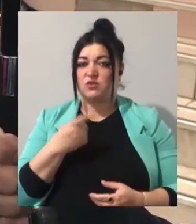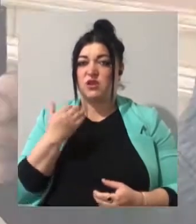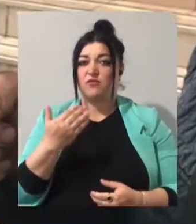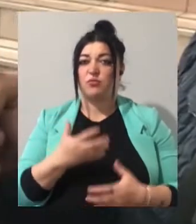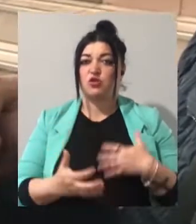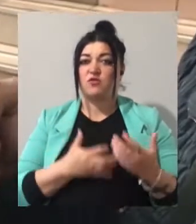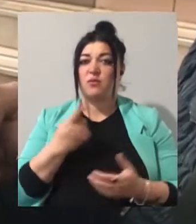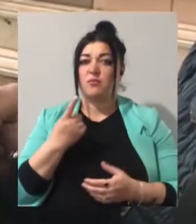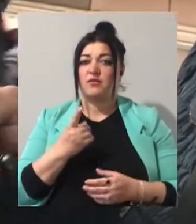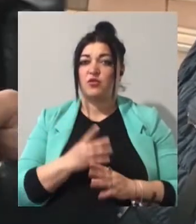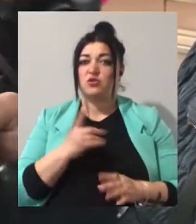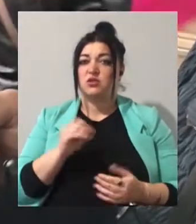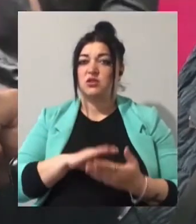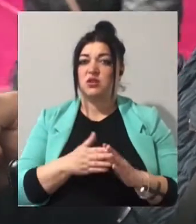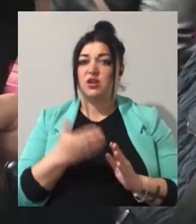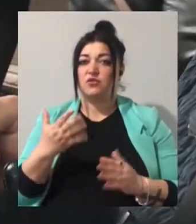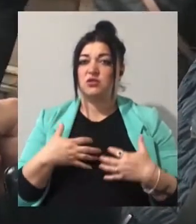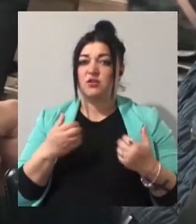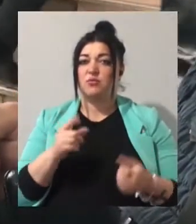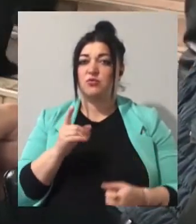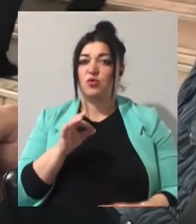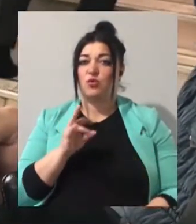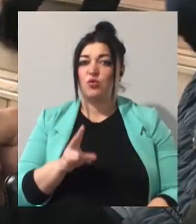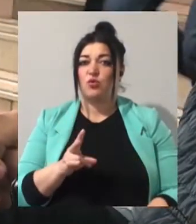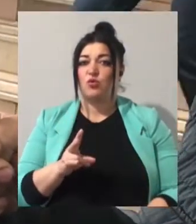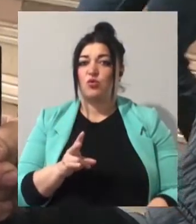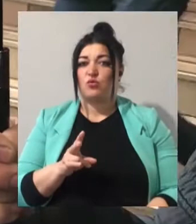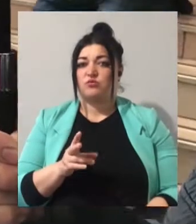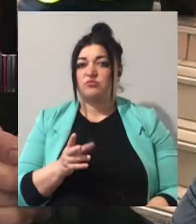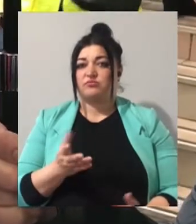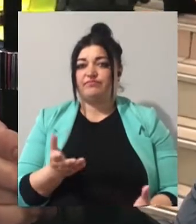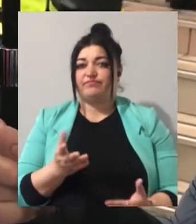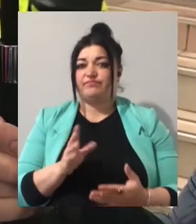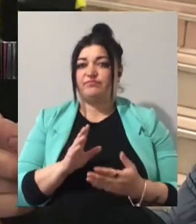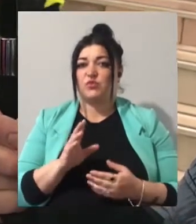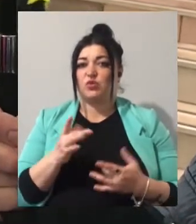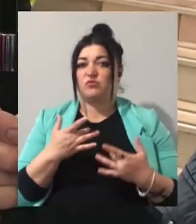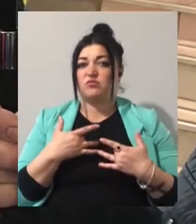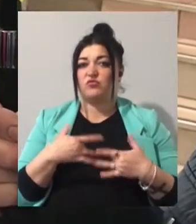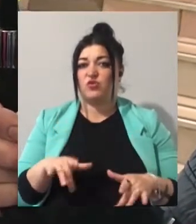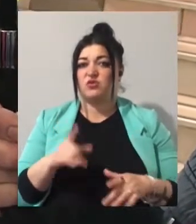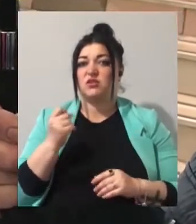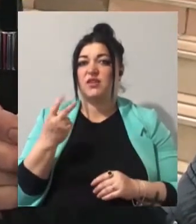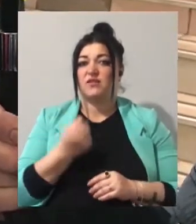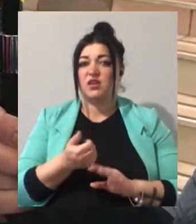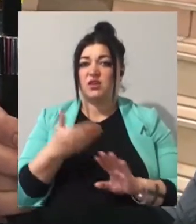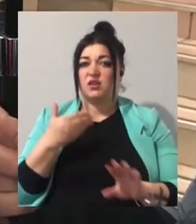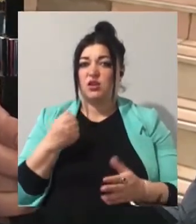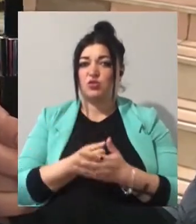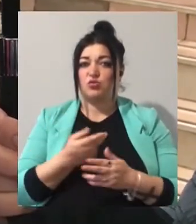його здоров'я. Тому що він не був відповідальним за пожежну безпеку, тому що він уволився за 2 тижні до цієї